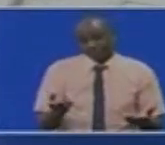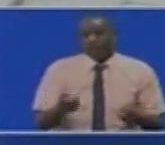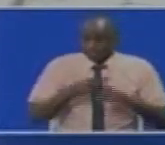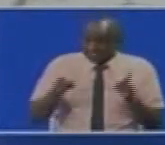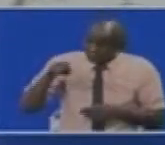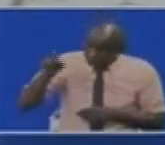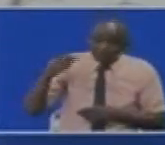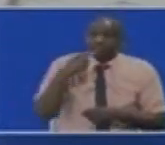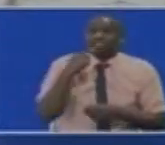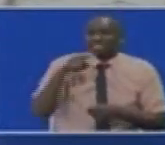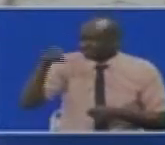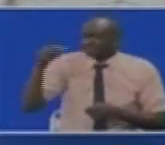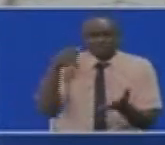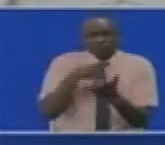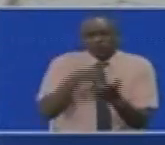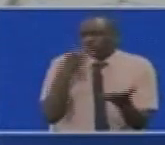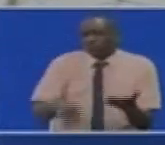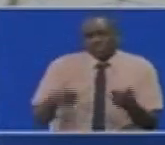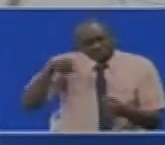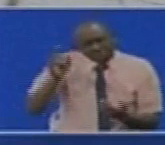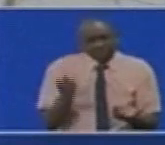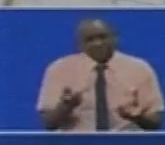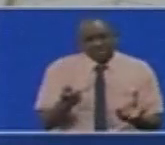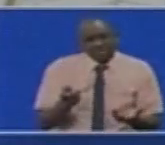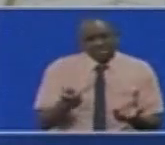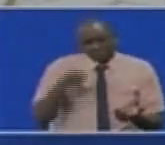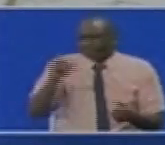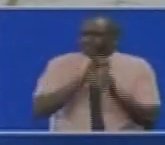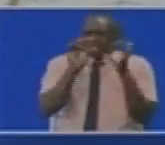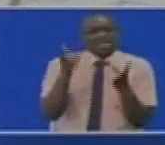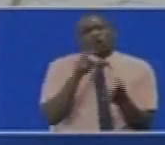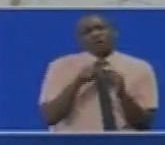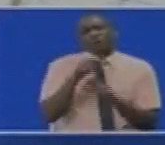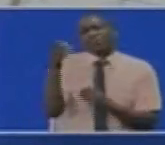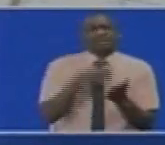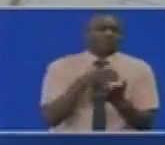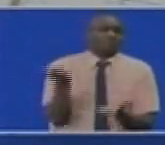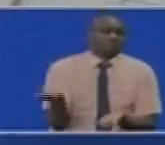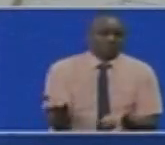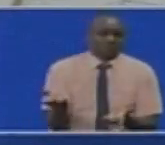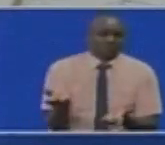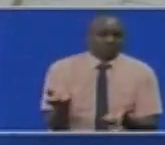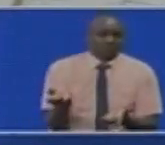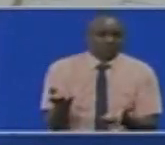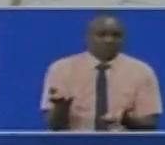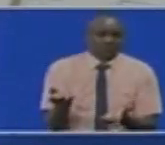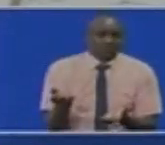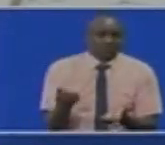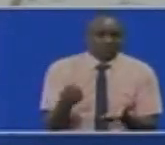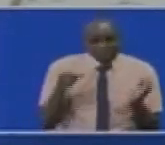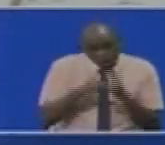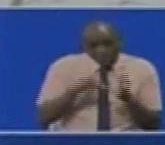lakini anazungumza mambo ambayo inaonyesha kwamba ilikuwa imeonekana. Na sina jua kasi ya